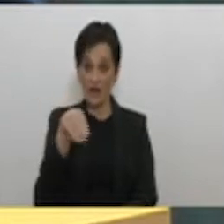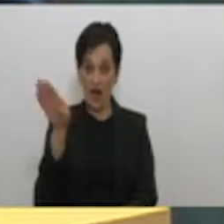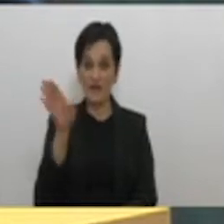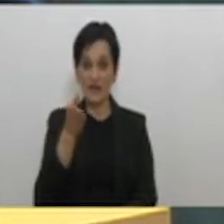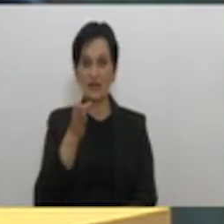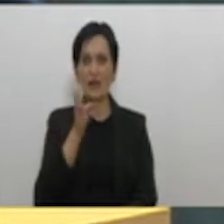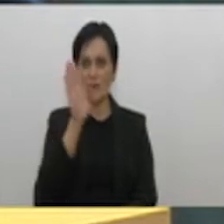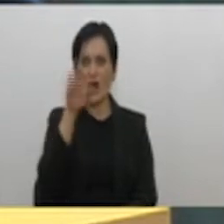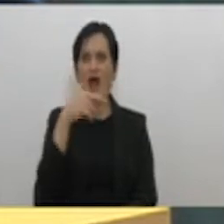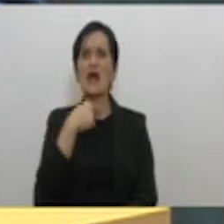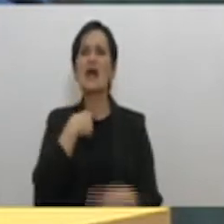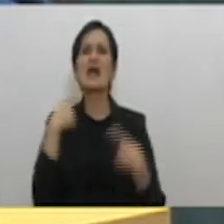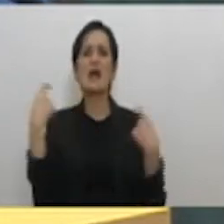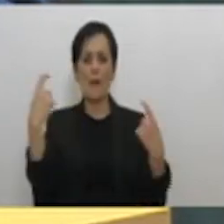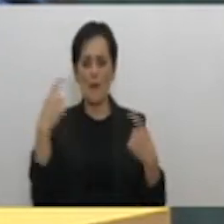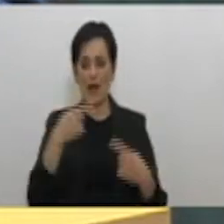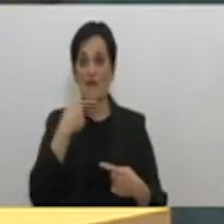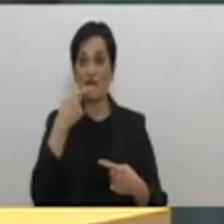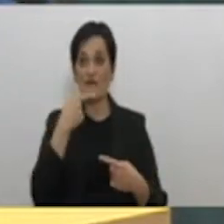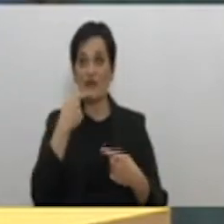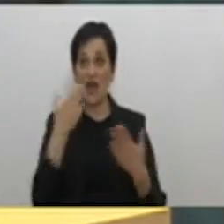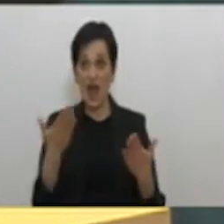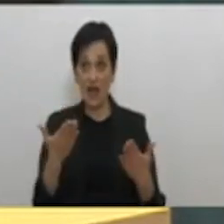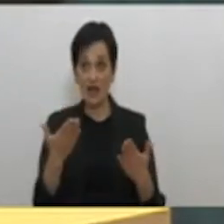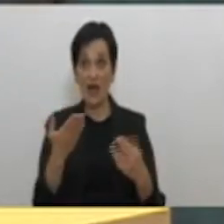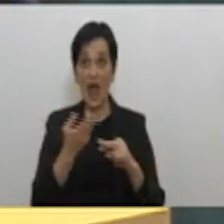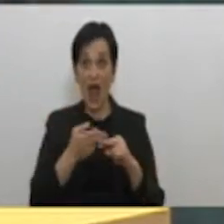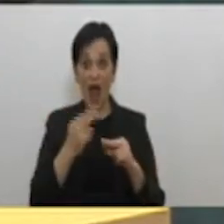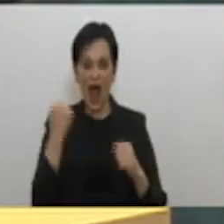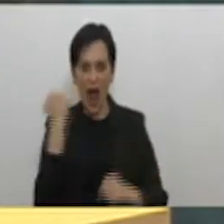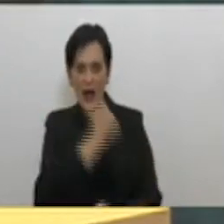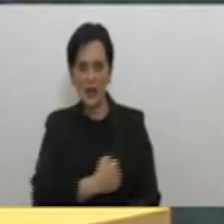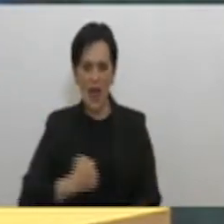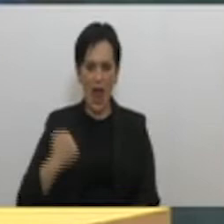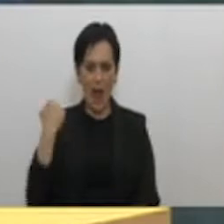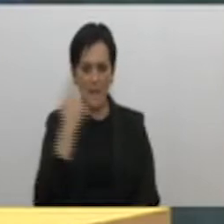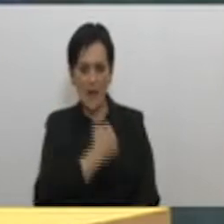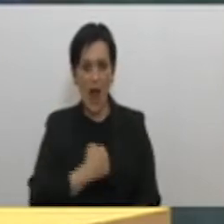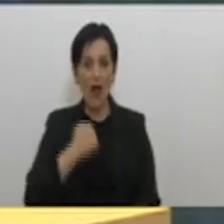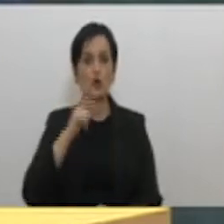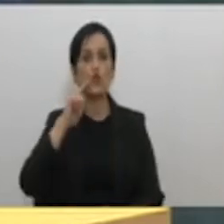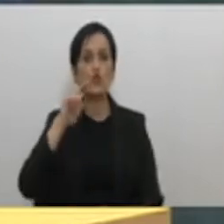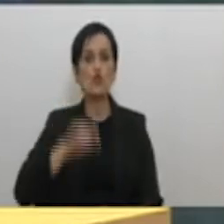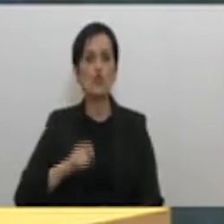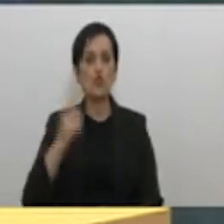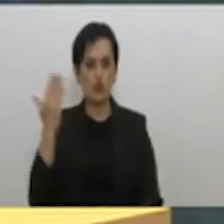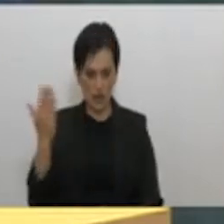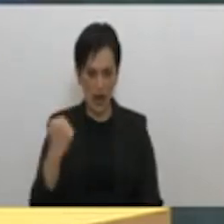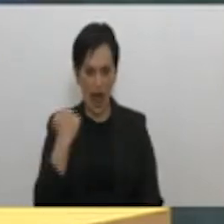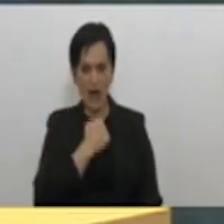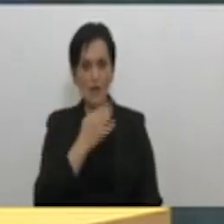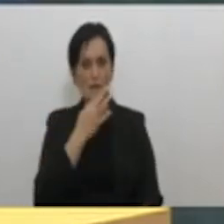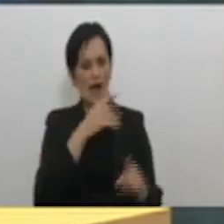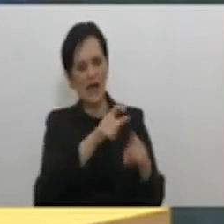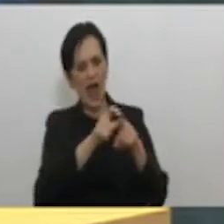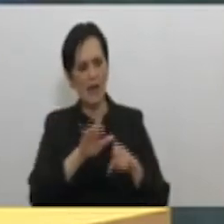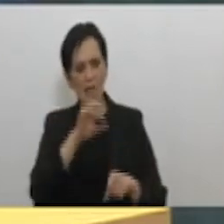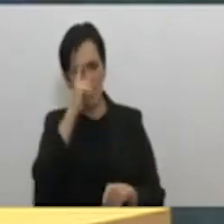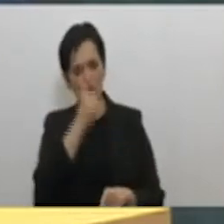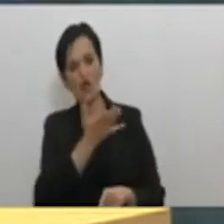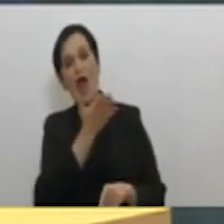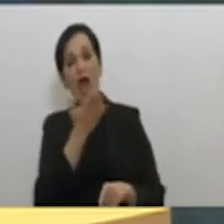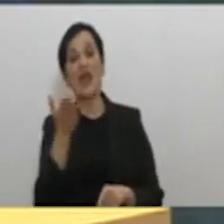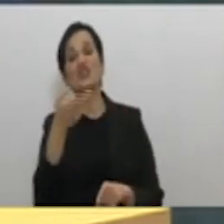მაგრამ ხმამაღლა ვაცხადებ, რომ აგრესია რაც ხდება უკრაინაში, რომ მე არ მითხრა ბიჭო, აი მოდი აბა ესაც